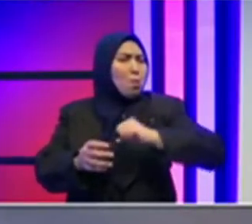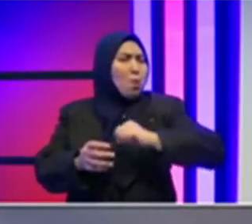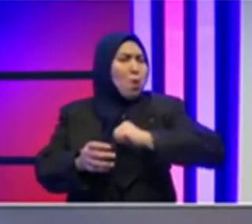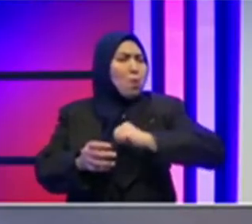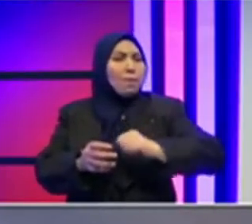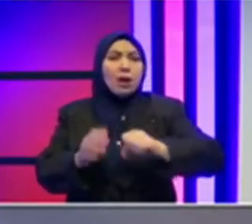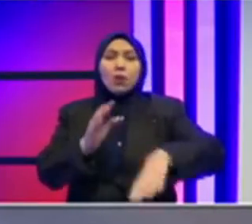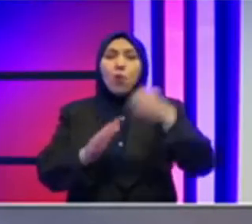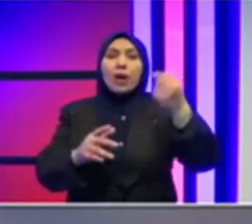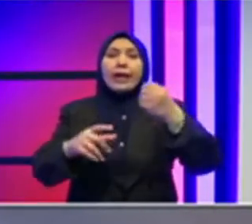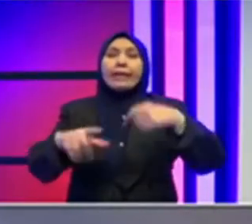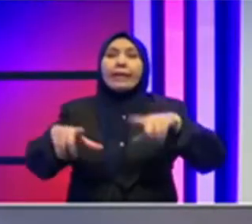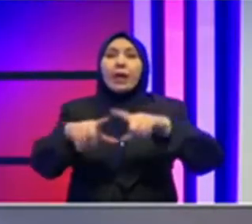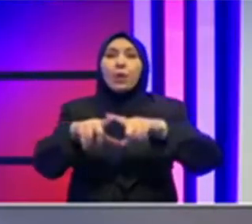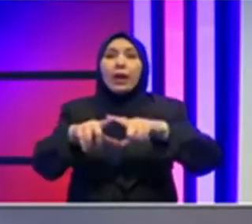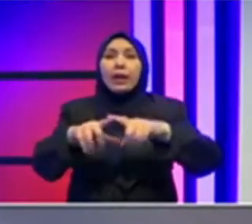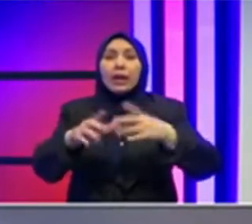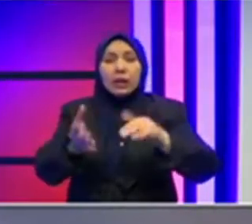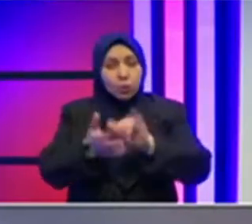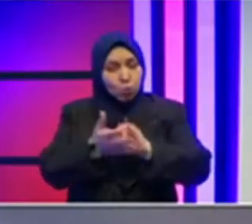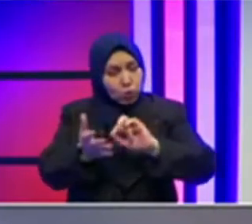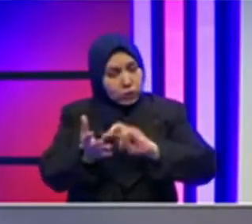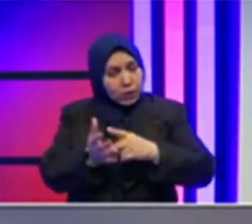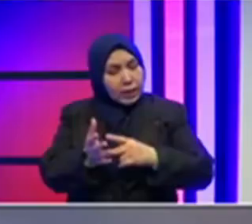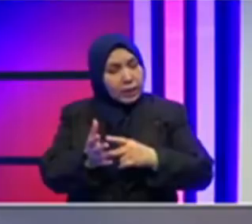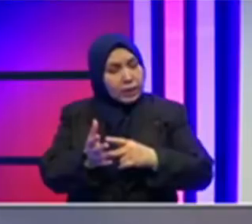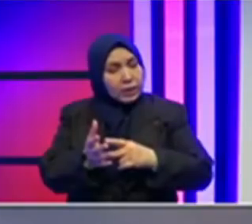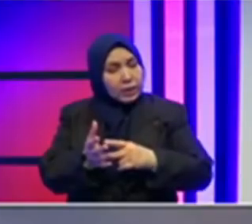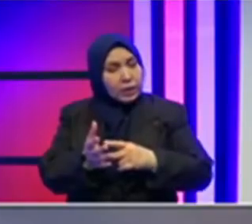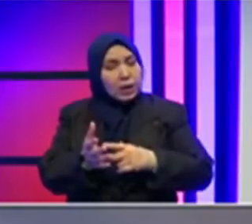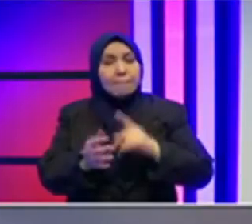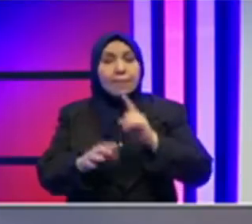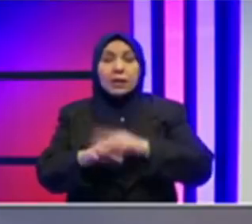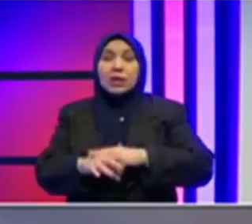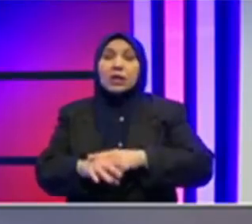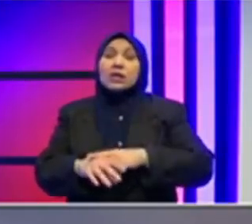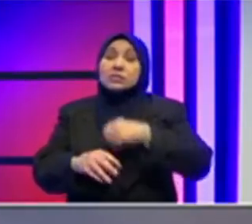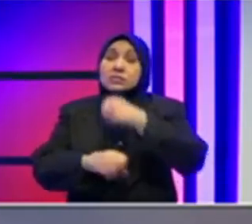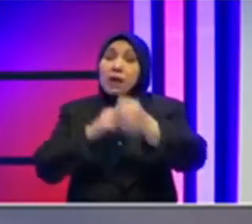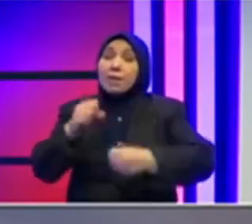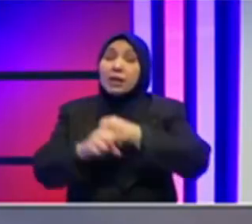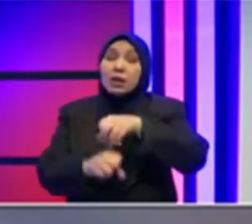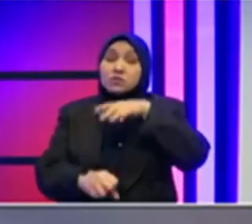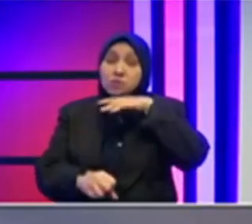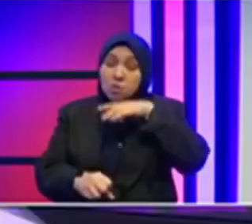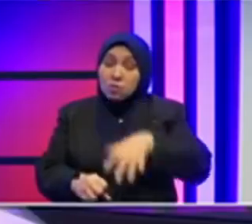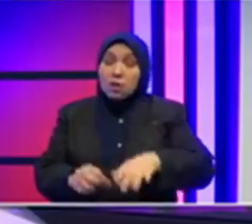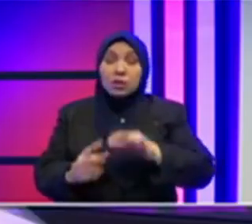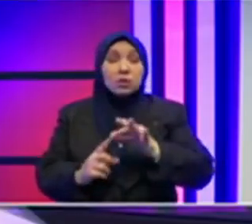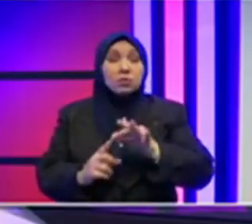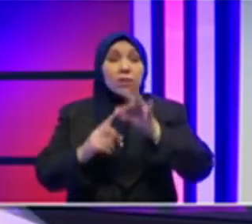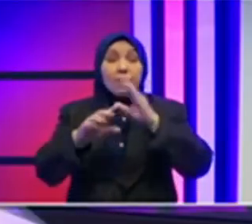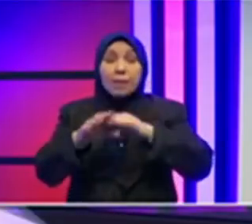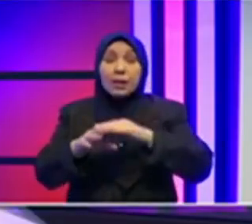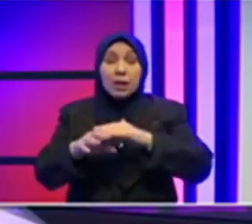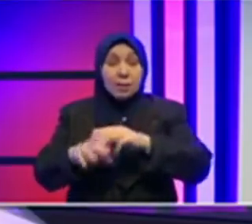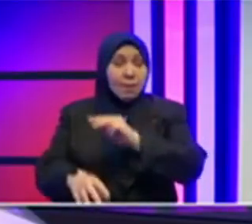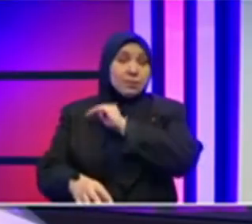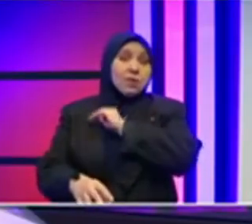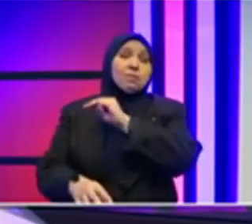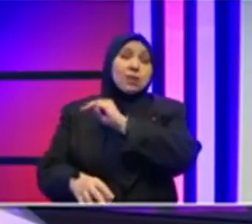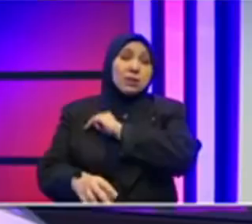dewan. Itu adalah tanda thaniya atfihi pada zaman Rasul sallallahu alaihi wasallam, terutama kepada